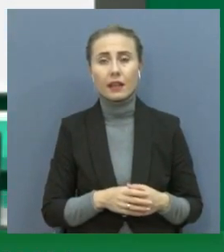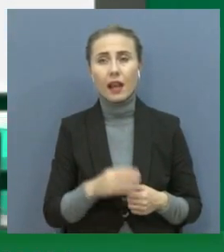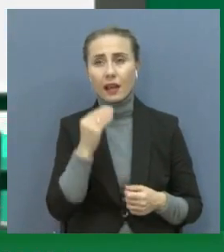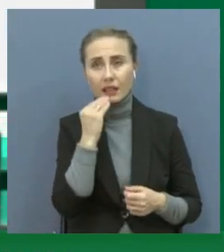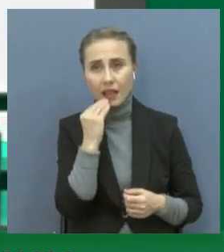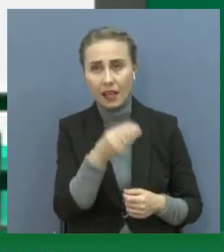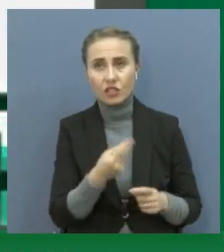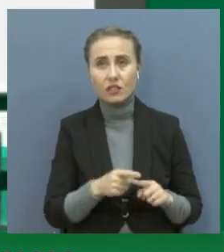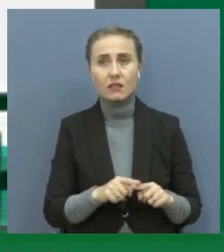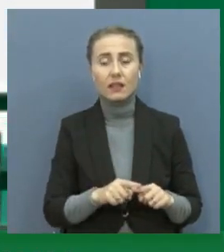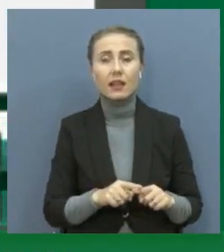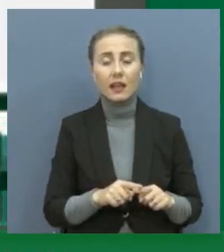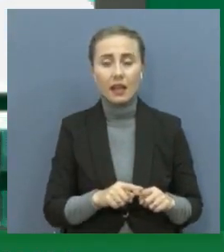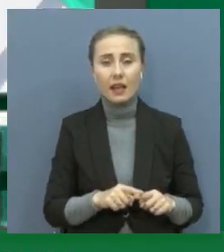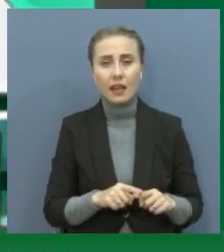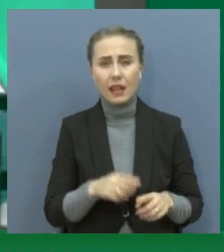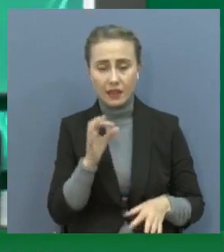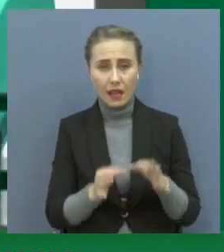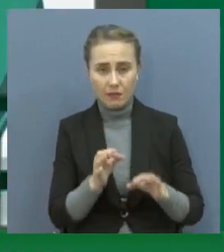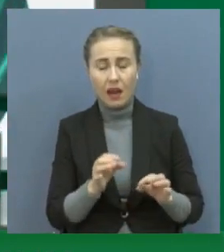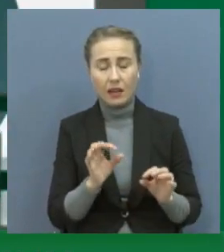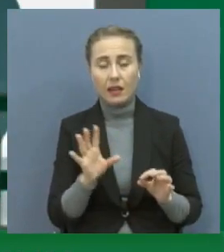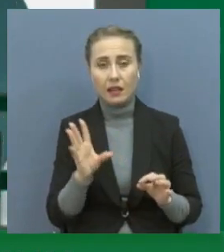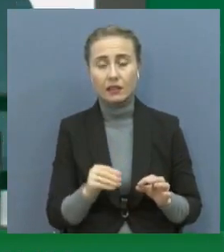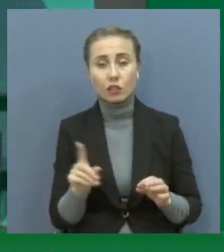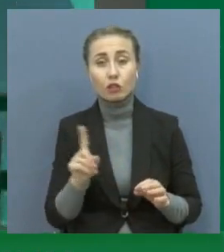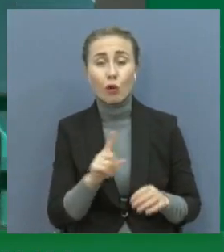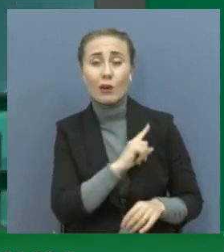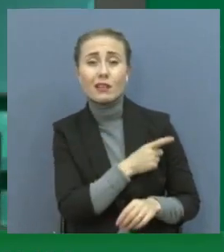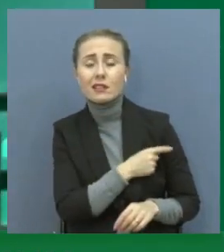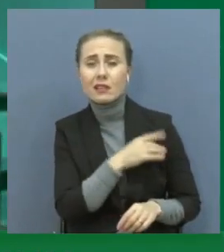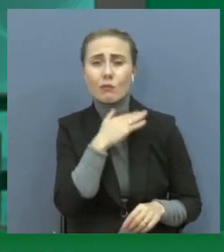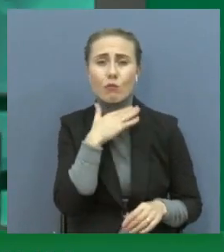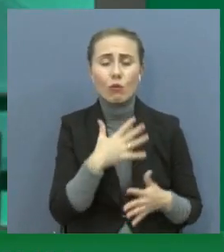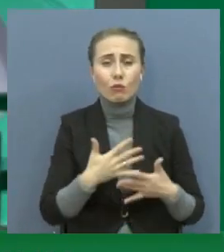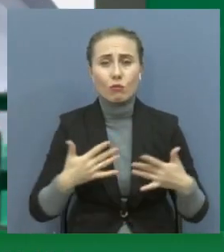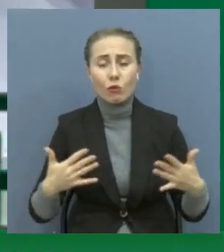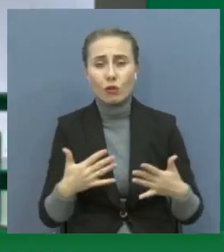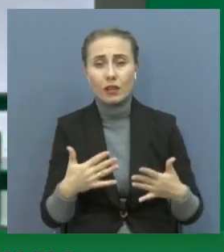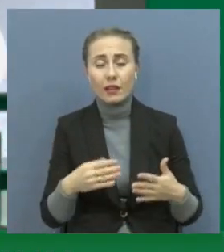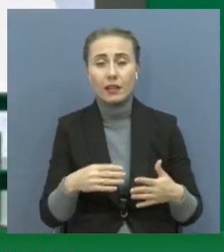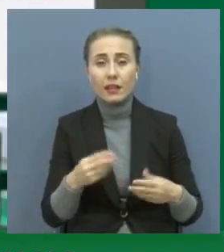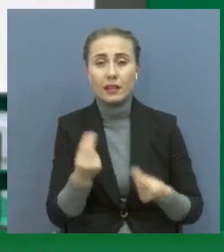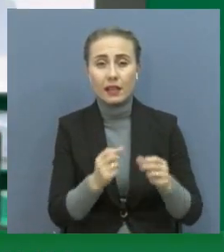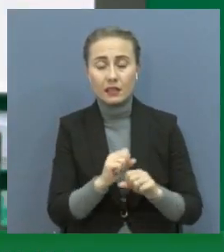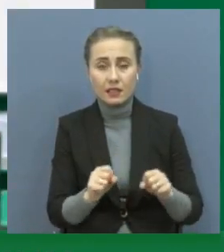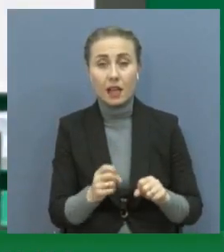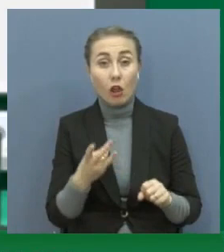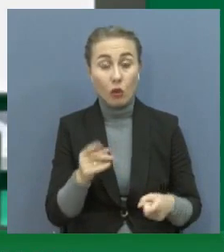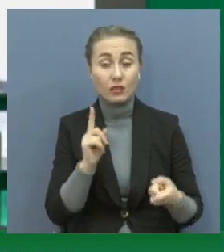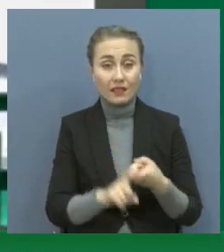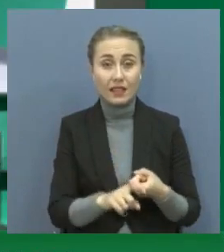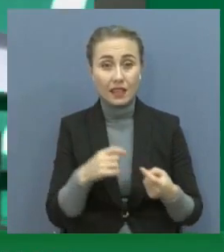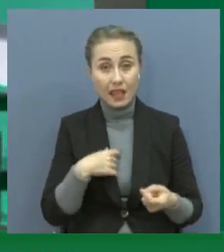качественная составляющая. В определенных дозах, да, в определенных чтобы дозах. Не передозировать, да. Это все. Но главное. Если именно зависимость, то есть я не могу